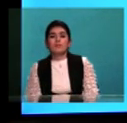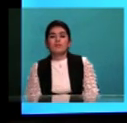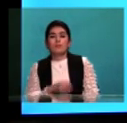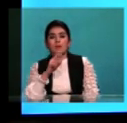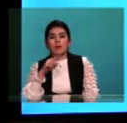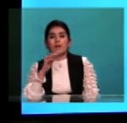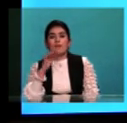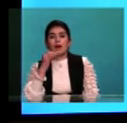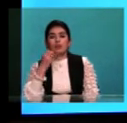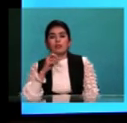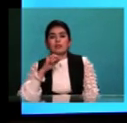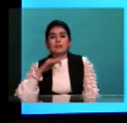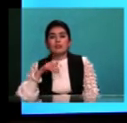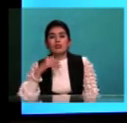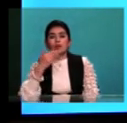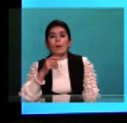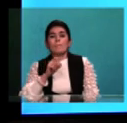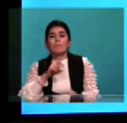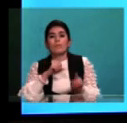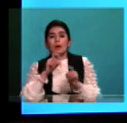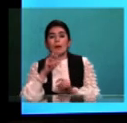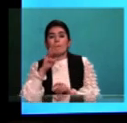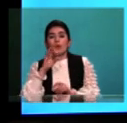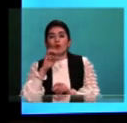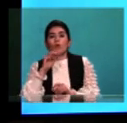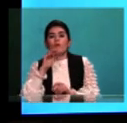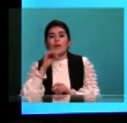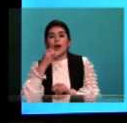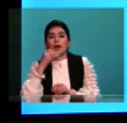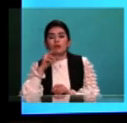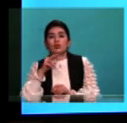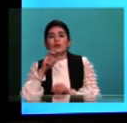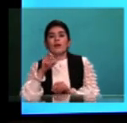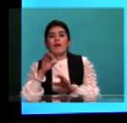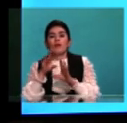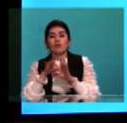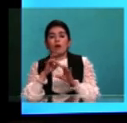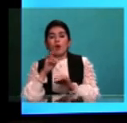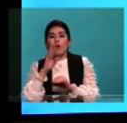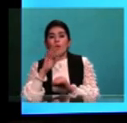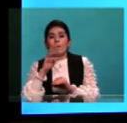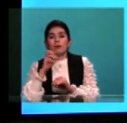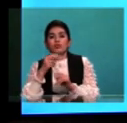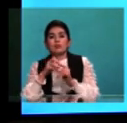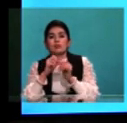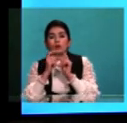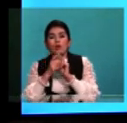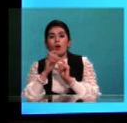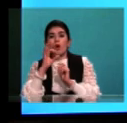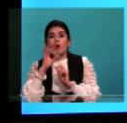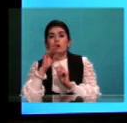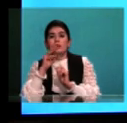Выделили файлы, затем мы переходим в меню «Файл» и выбираем команду «Изменить